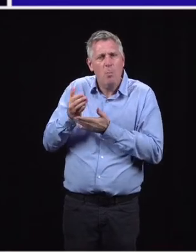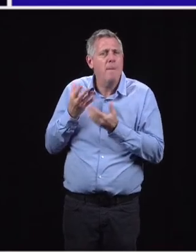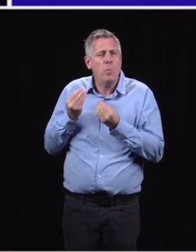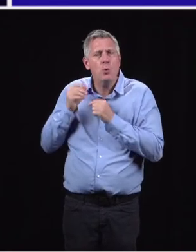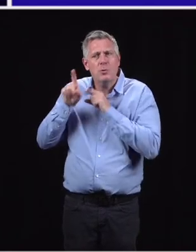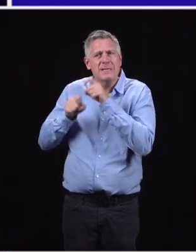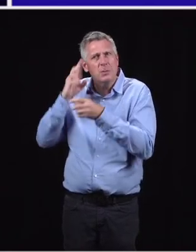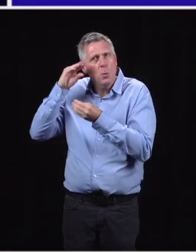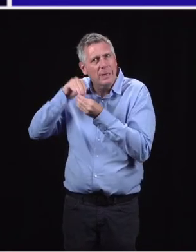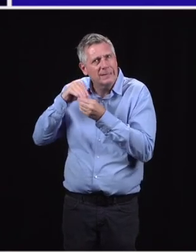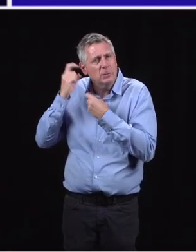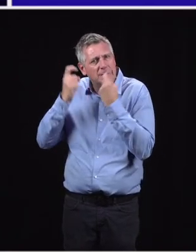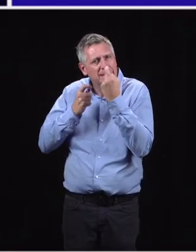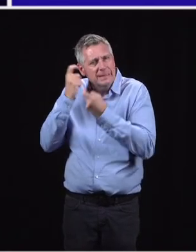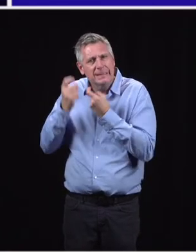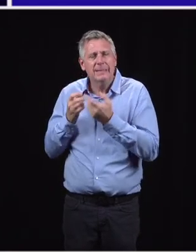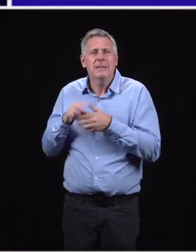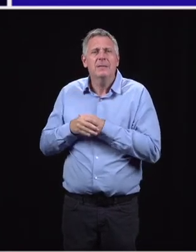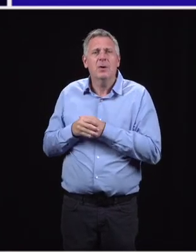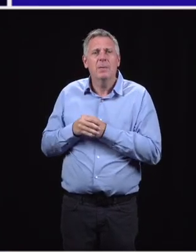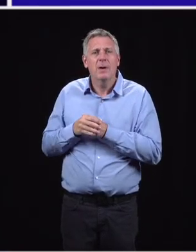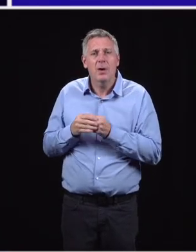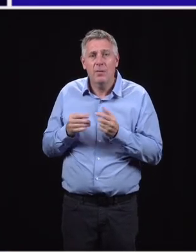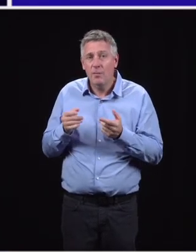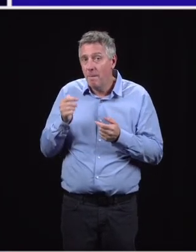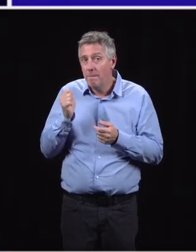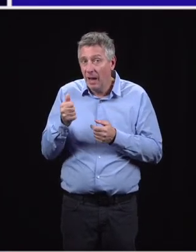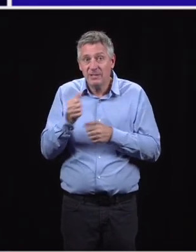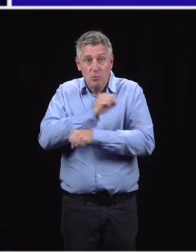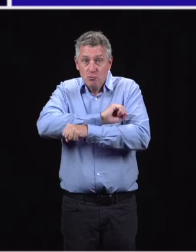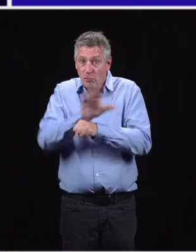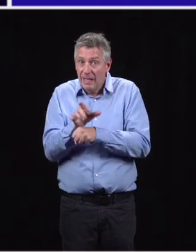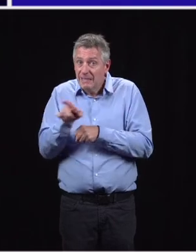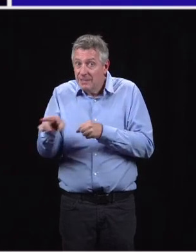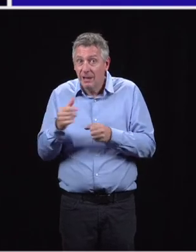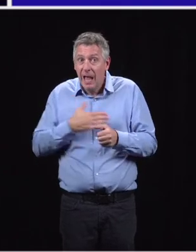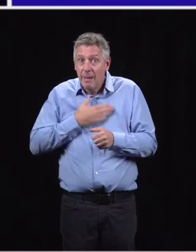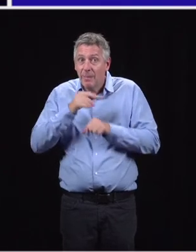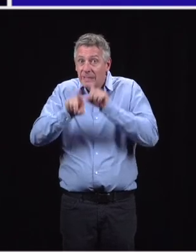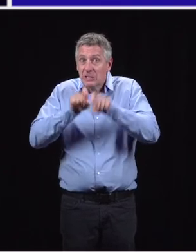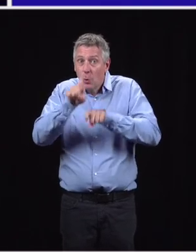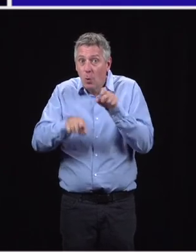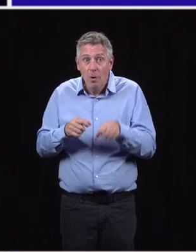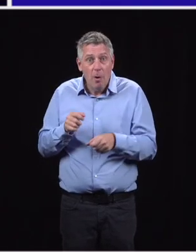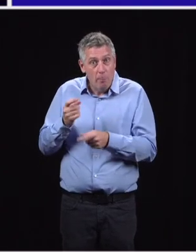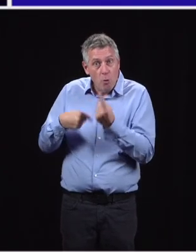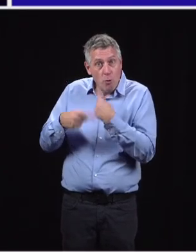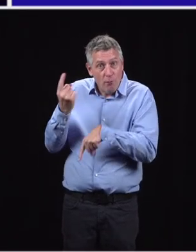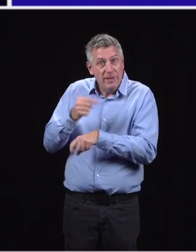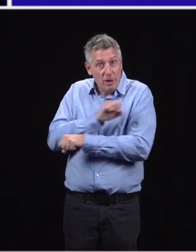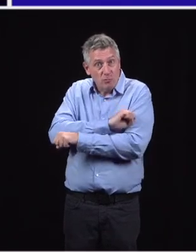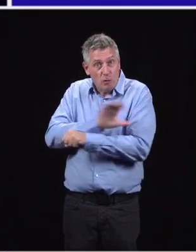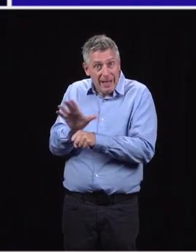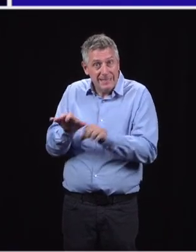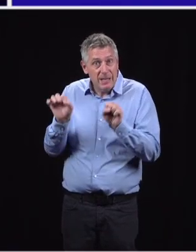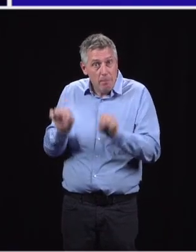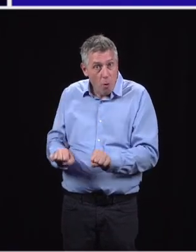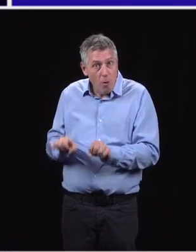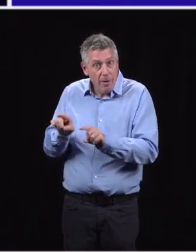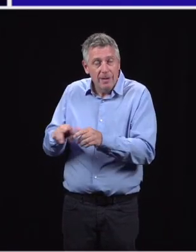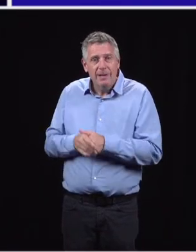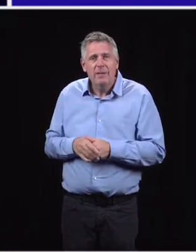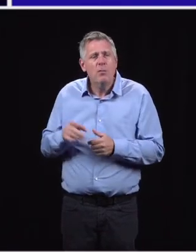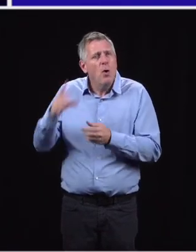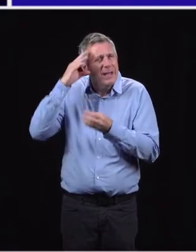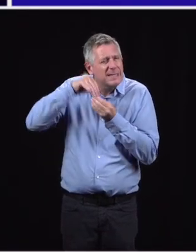oui ça vous a plu les questions donc vous auriez presque pu être journaliste finalement en quoi vous vous êtes questionné sur quoi